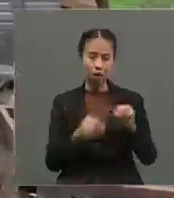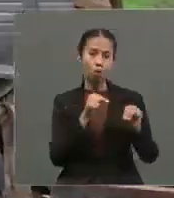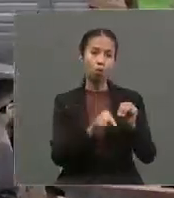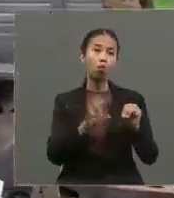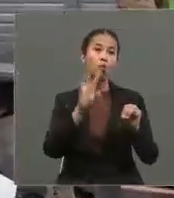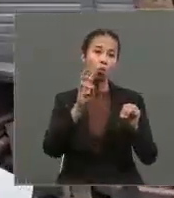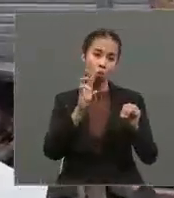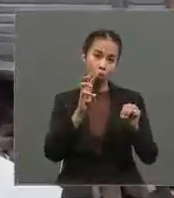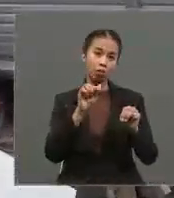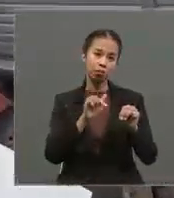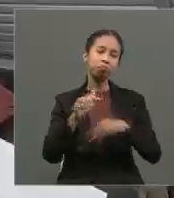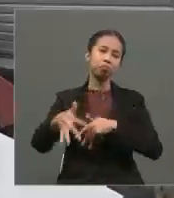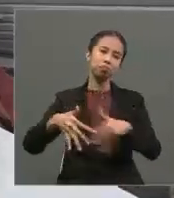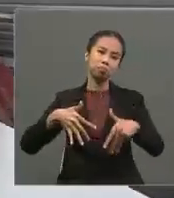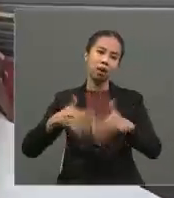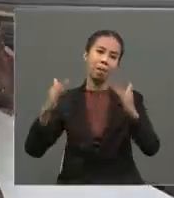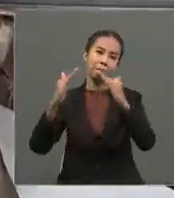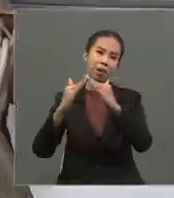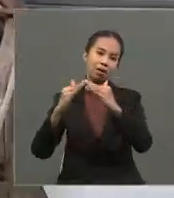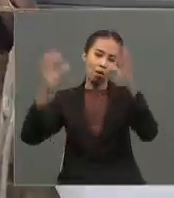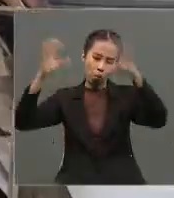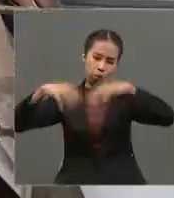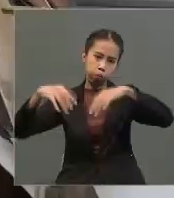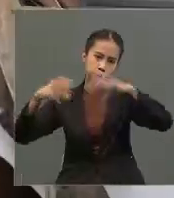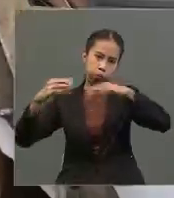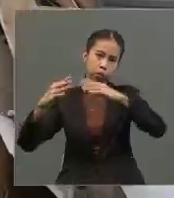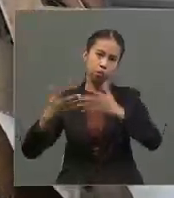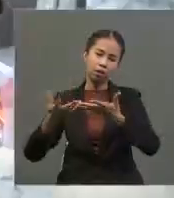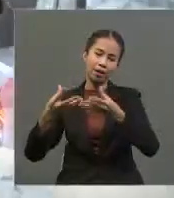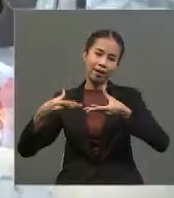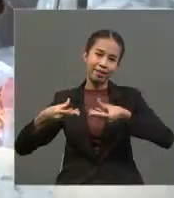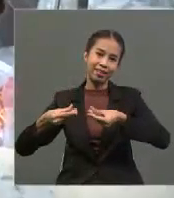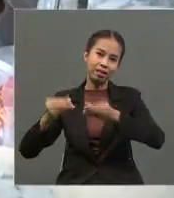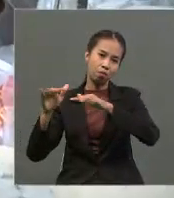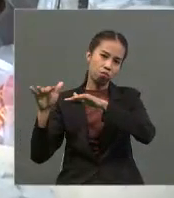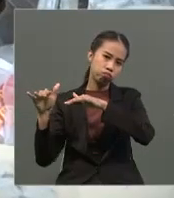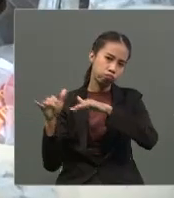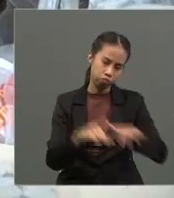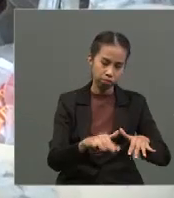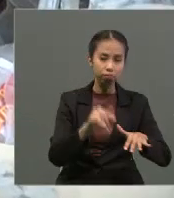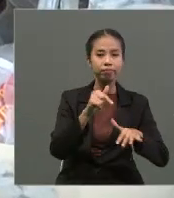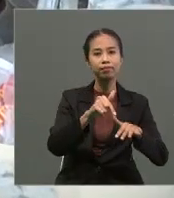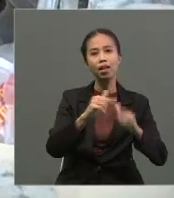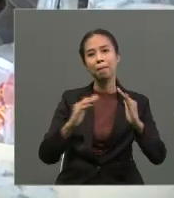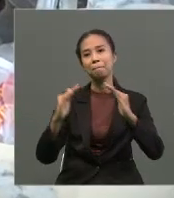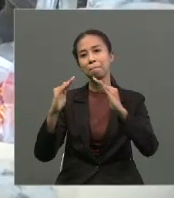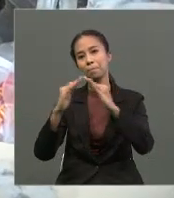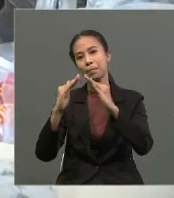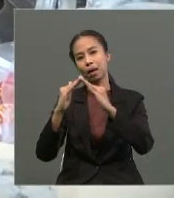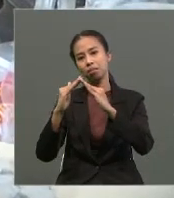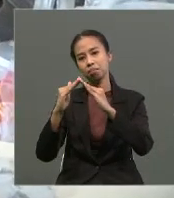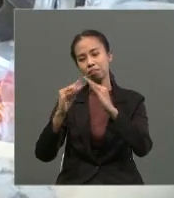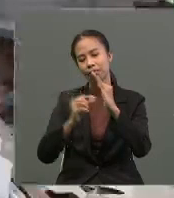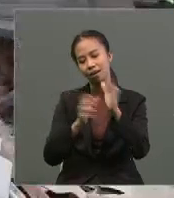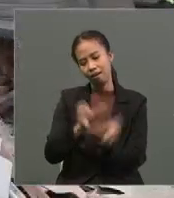เนี่ยมีบ้านเรือนประชาชนได้รับผลกระทบจากฝนที่ตกหนักทำให้ดินเนี่ยเกิดการอุ้มน้ำแล้วก็ซุดตัวส่งผลให้เสาบ้าน